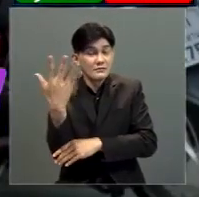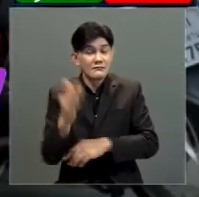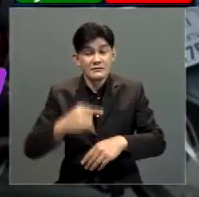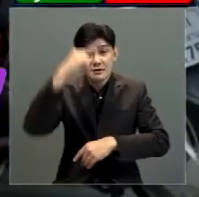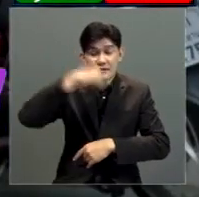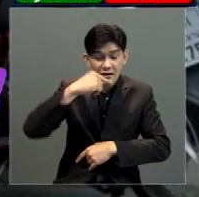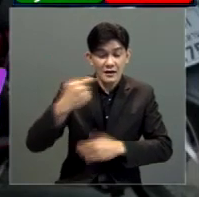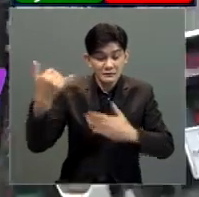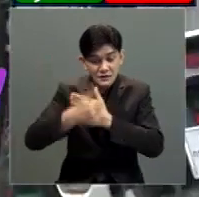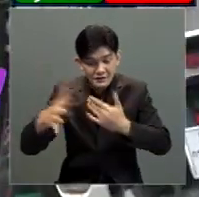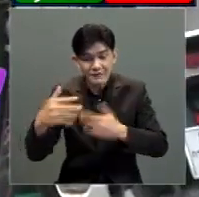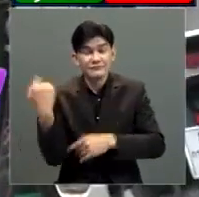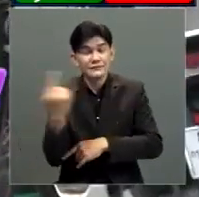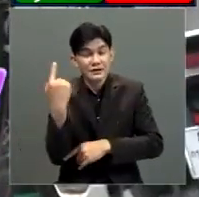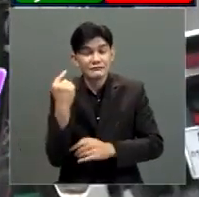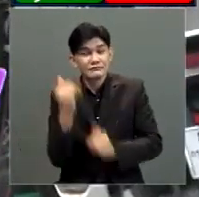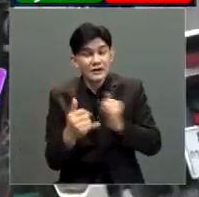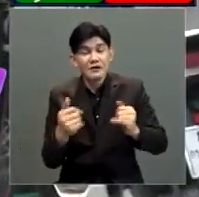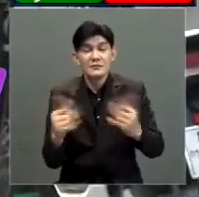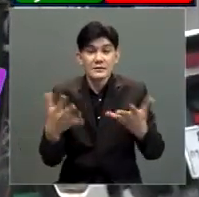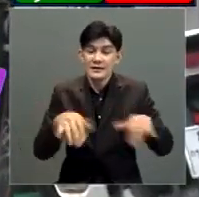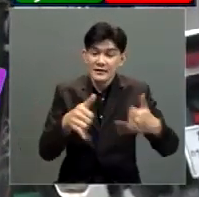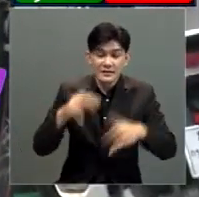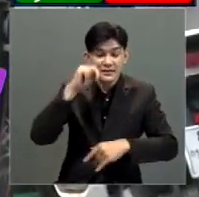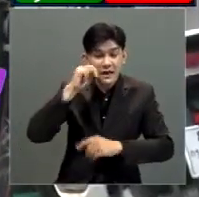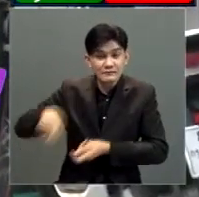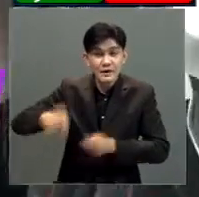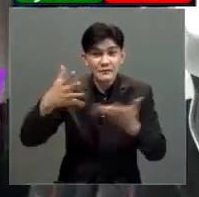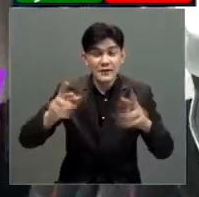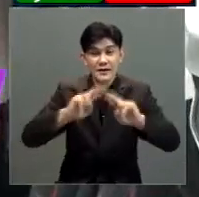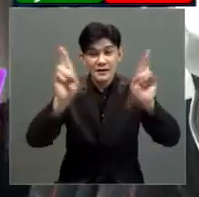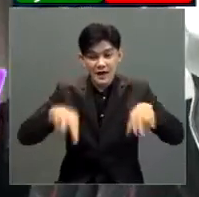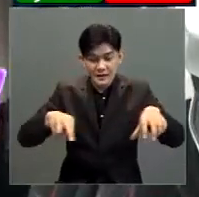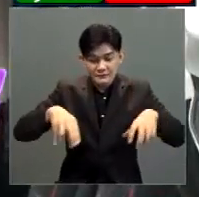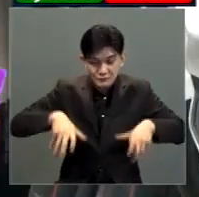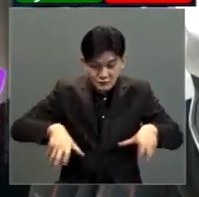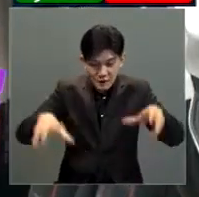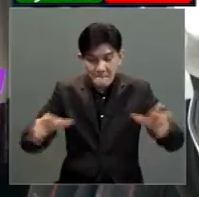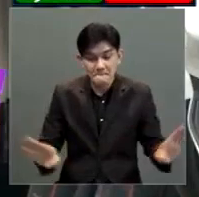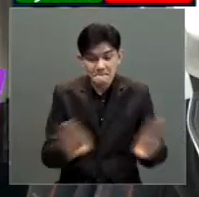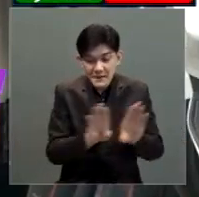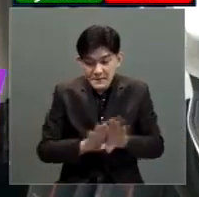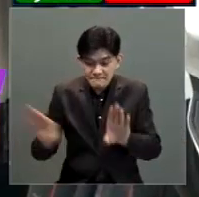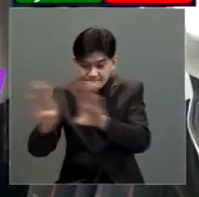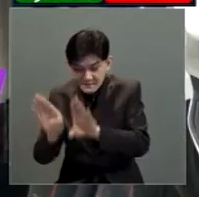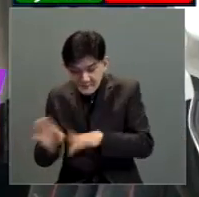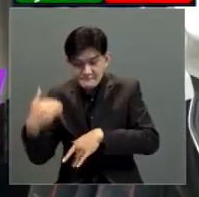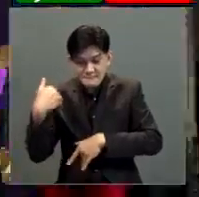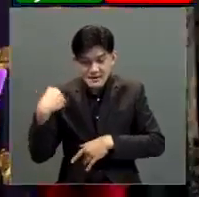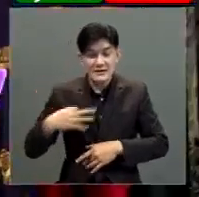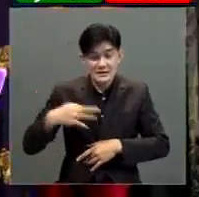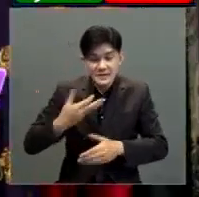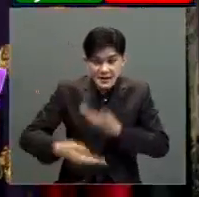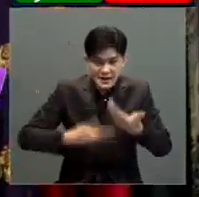ชาวไทยหรือว่าชาวต่างชาติไม่มีการเล่นน้ำสงกรานต์ร้านค้าตลอดแนวถนนก็ปิดเกือบทุกร้านมีเพียงร้านขาย